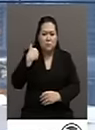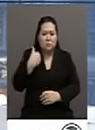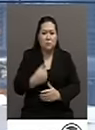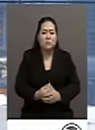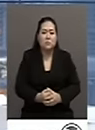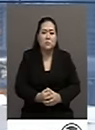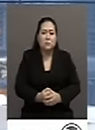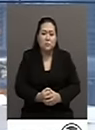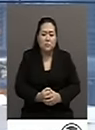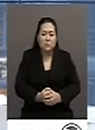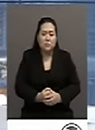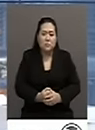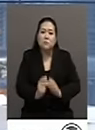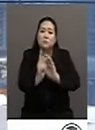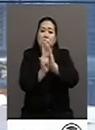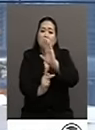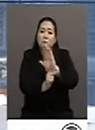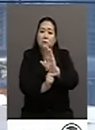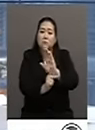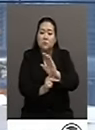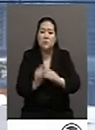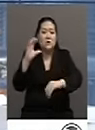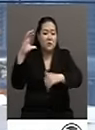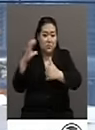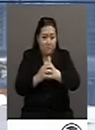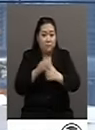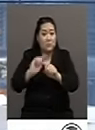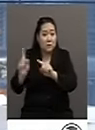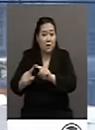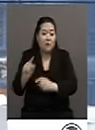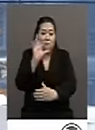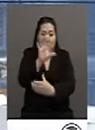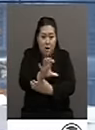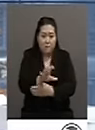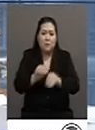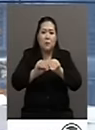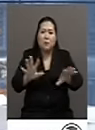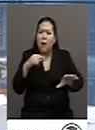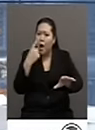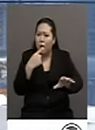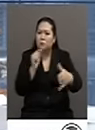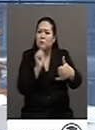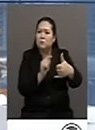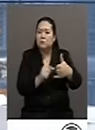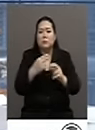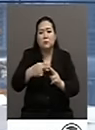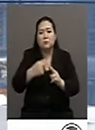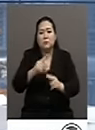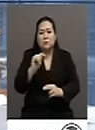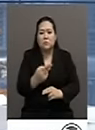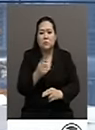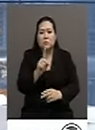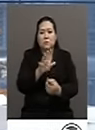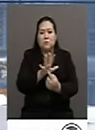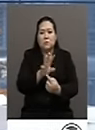ดูกันต่อที่การบังคับใช้กฎหมายกับพระธรรมชโยอดีตเจ้าอาวาสวัดพระธรรมกายเรื่องนี้เป็นประเด็นใหญ่ที่กดดันทุกส่วนแห